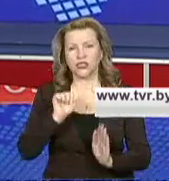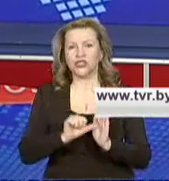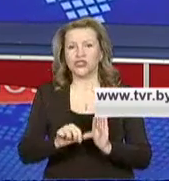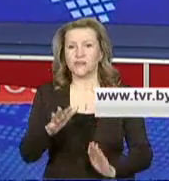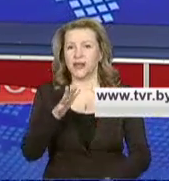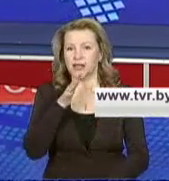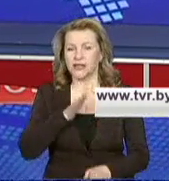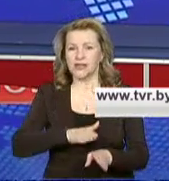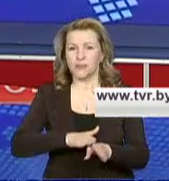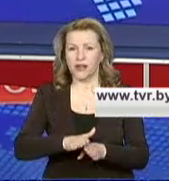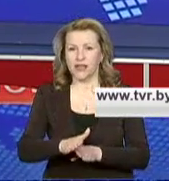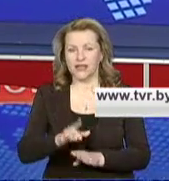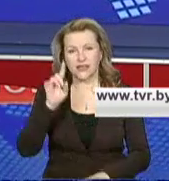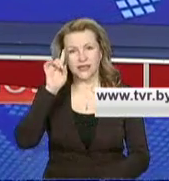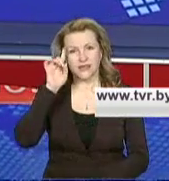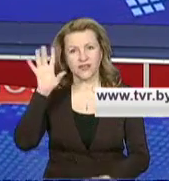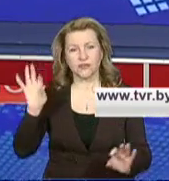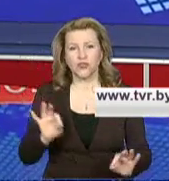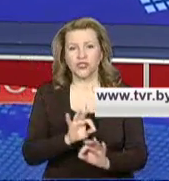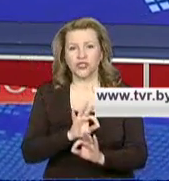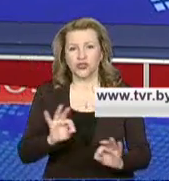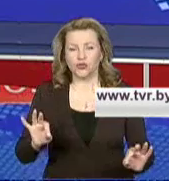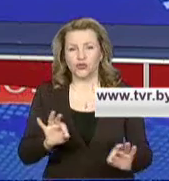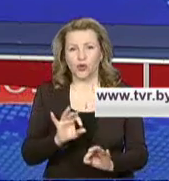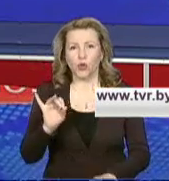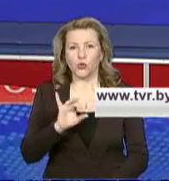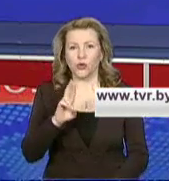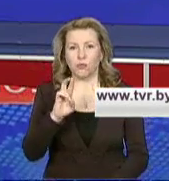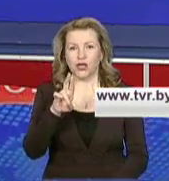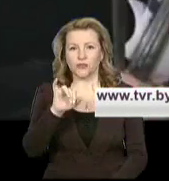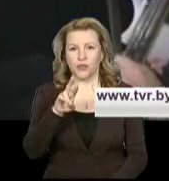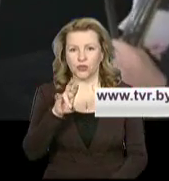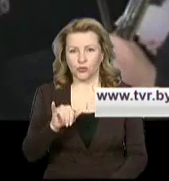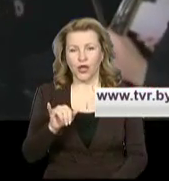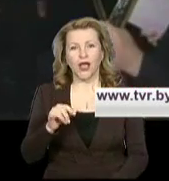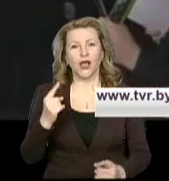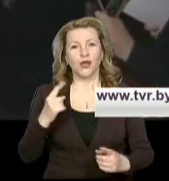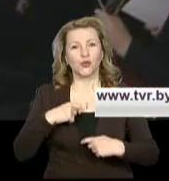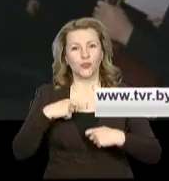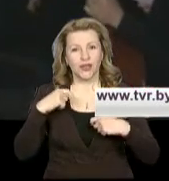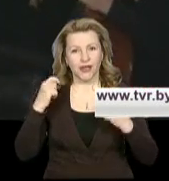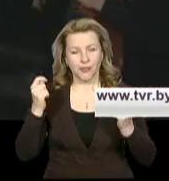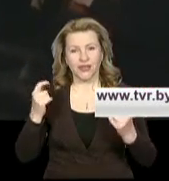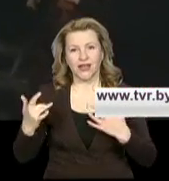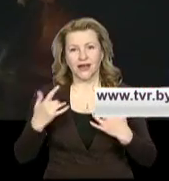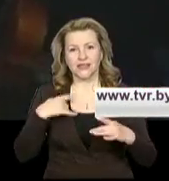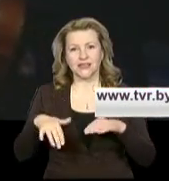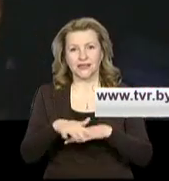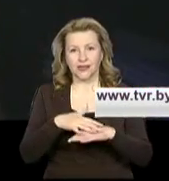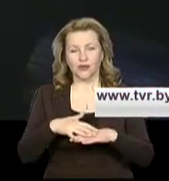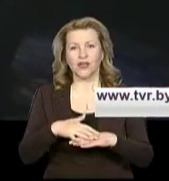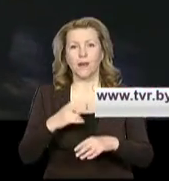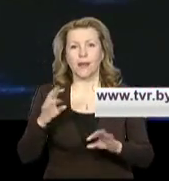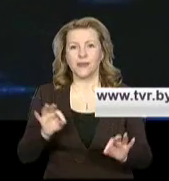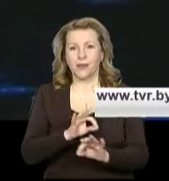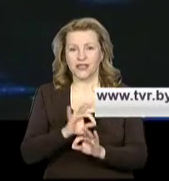65 лет сегодня исполняется всемирно известному дирижеру и альтисту Юрию Башмету. Юбилей стал для народного артиста России двойным. Маэстро